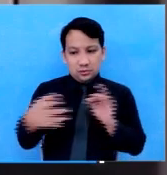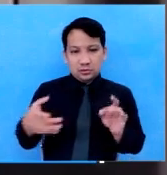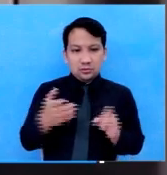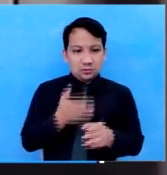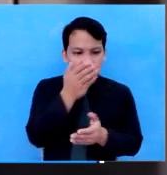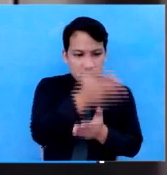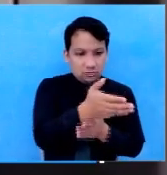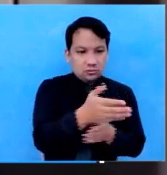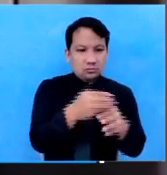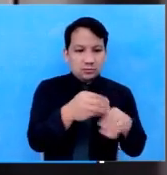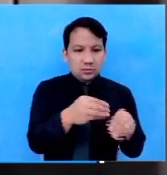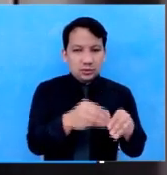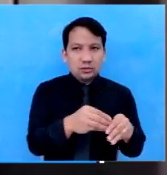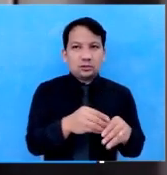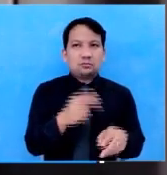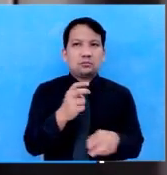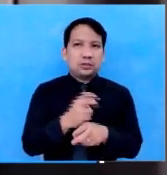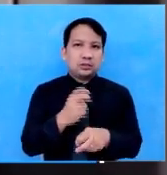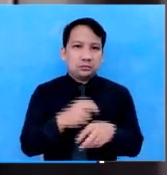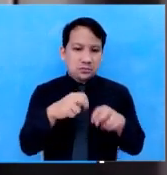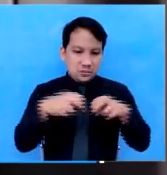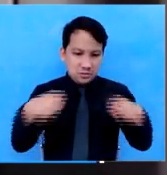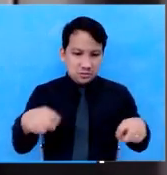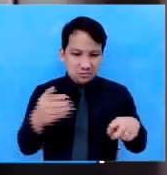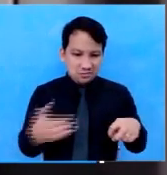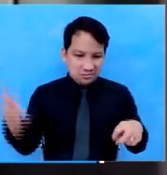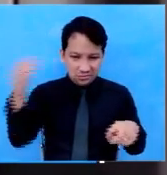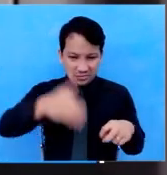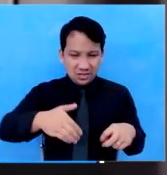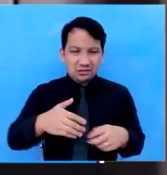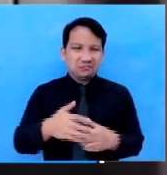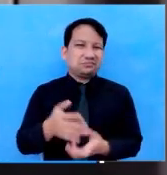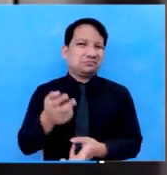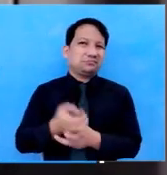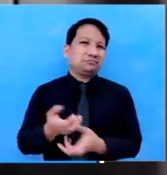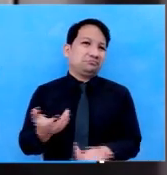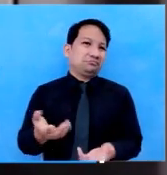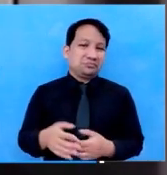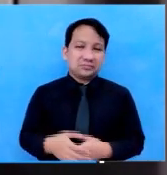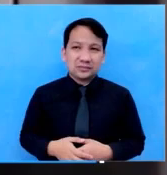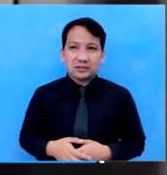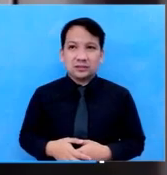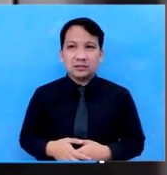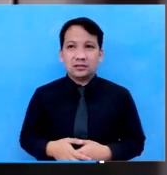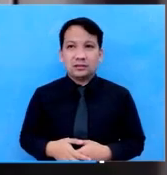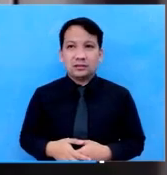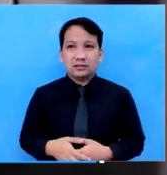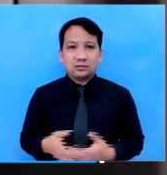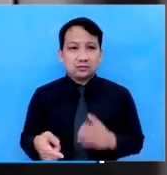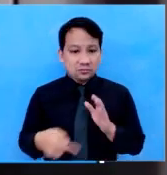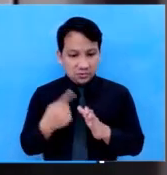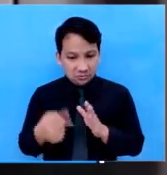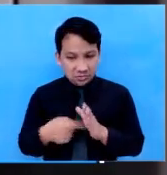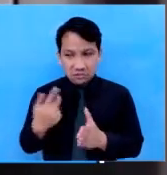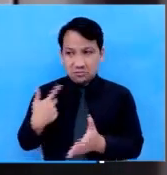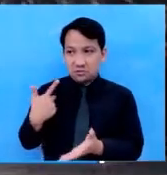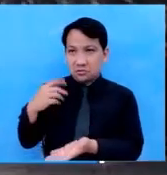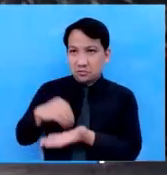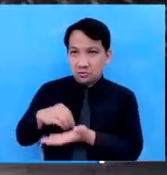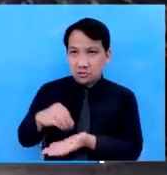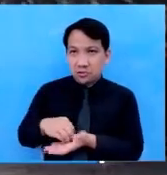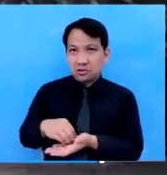market, you sit down there the whole day, and don't make pautang because baka hindi kayo